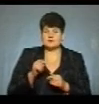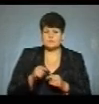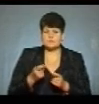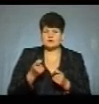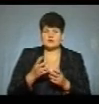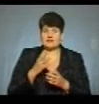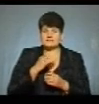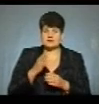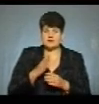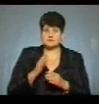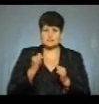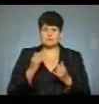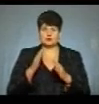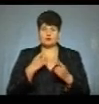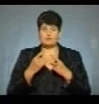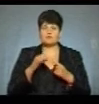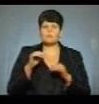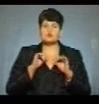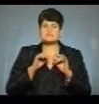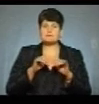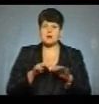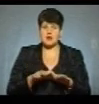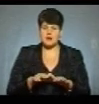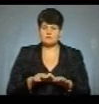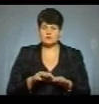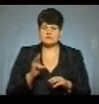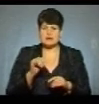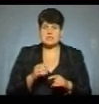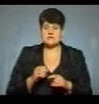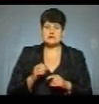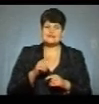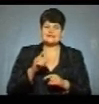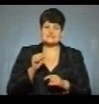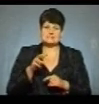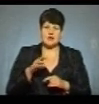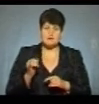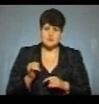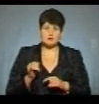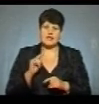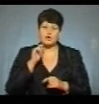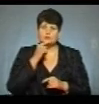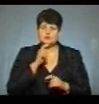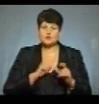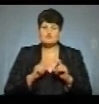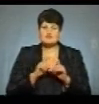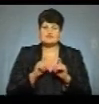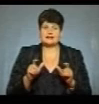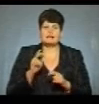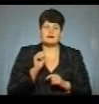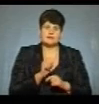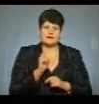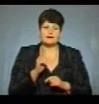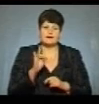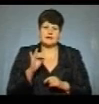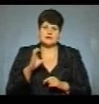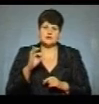трошки не встигаємо. Ми зараз будемо говорити про справу на замах на життя ректора Академічного університету Андрія Красуватого, яка трапилася